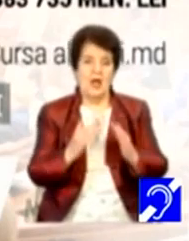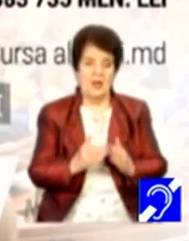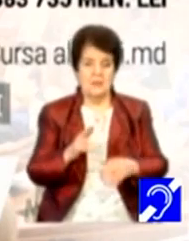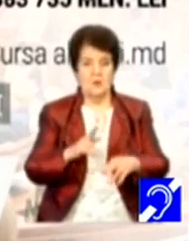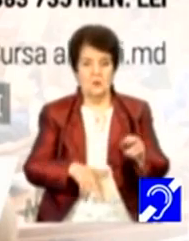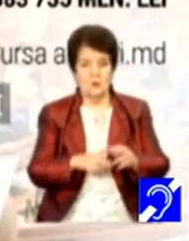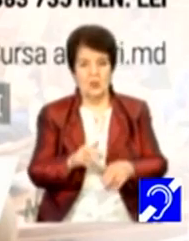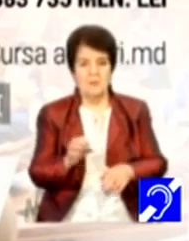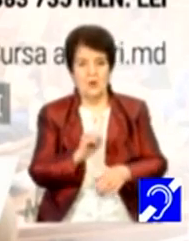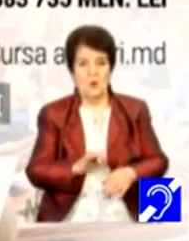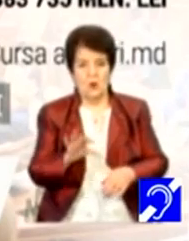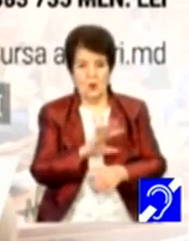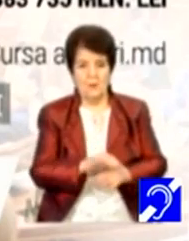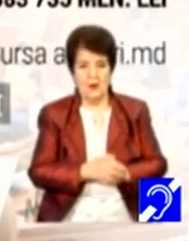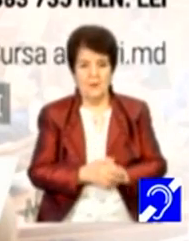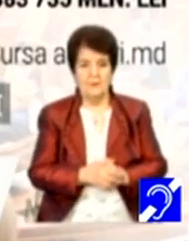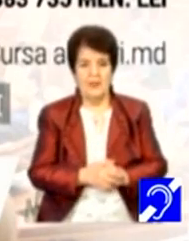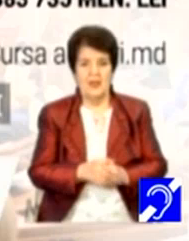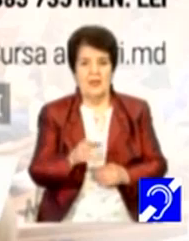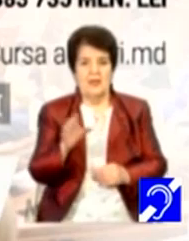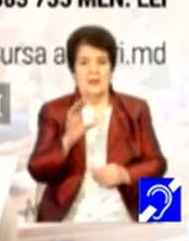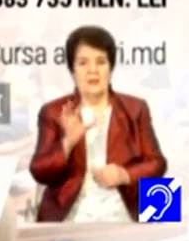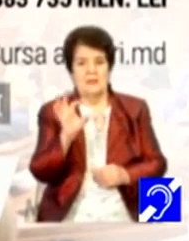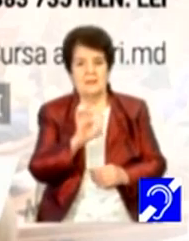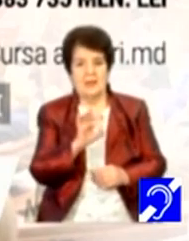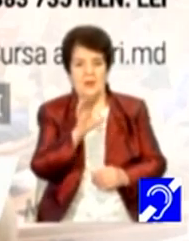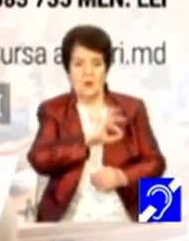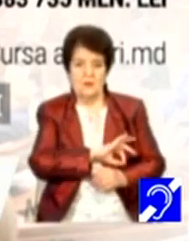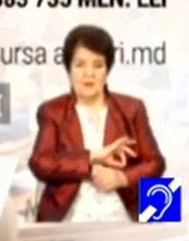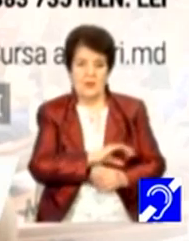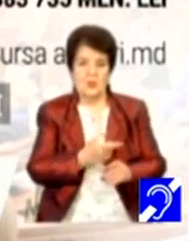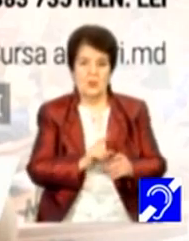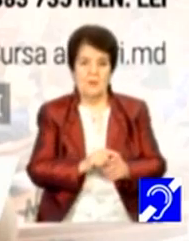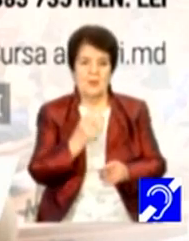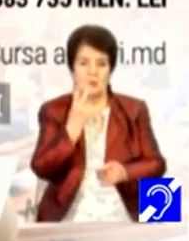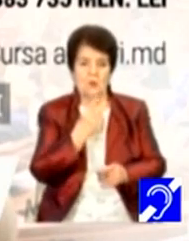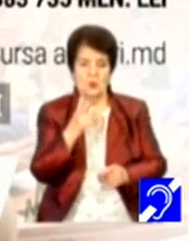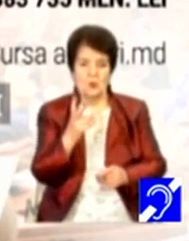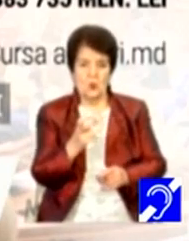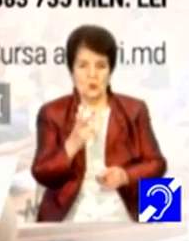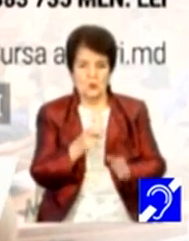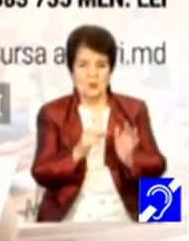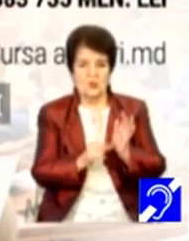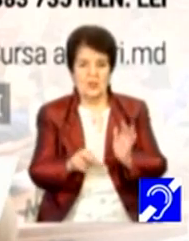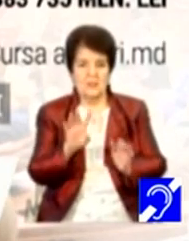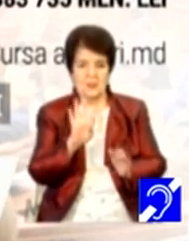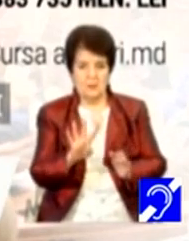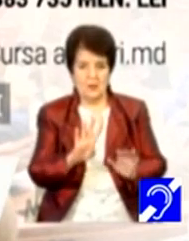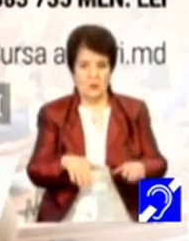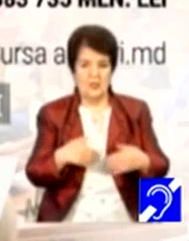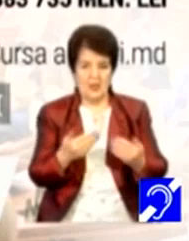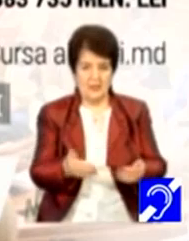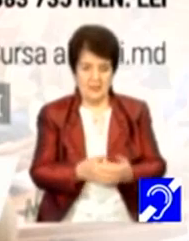Construim Europa. La polul opus, 0 venituri pentru ultimii 2 ani au declarat 264 de